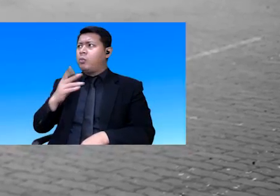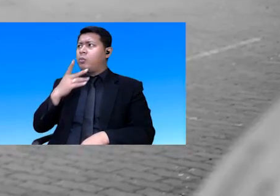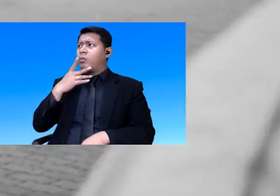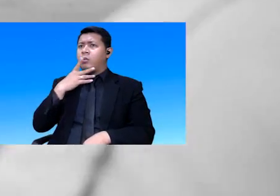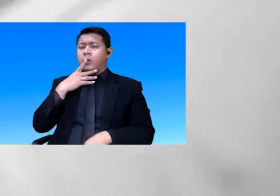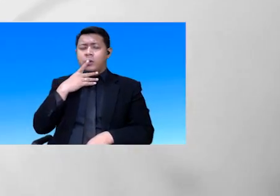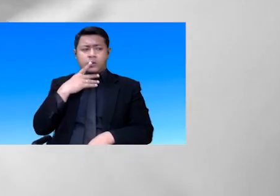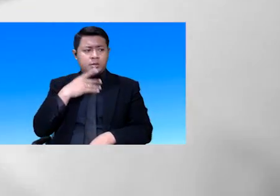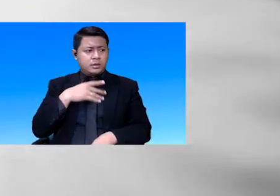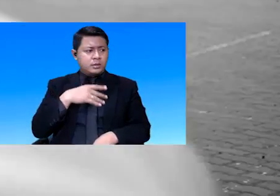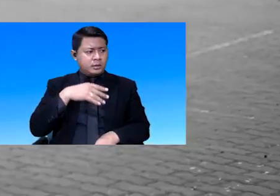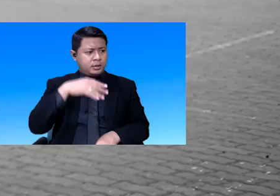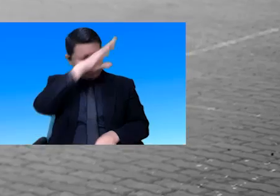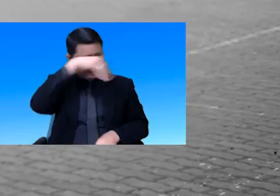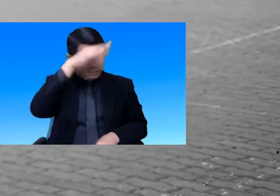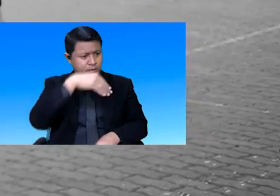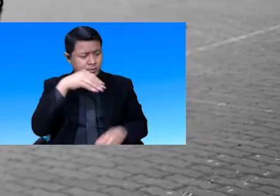Eh, Keta, masuk.